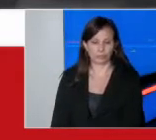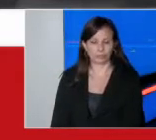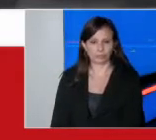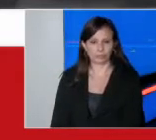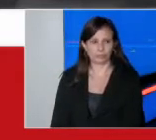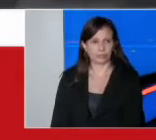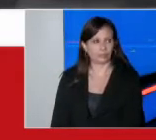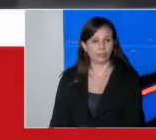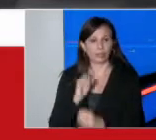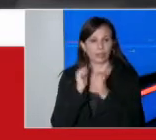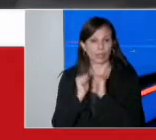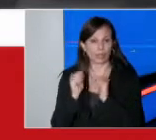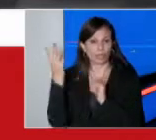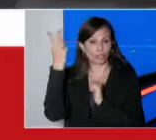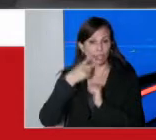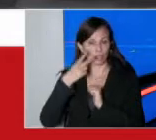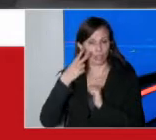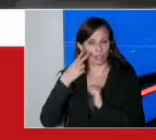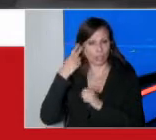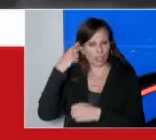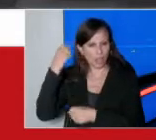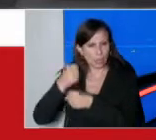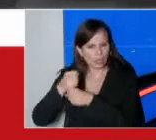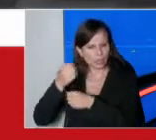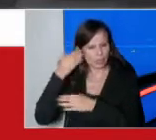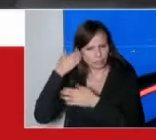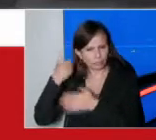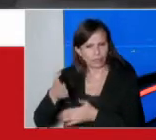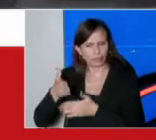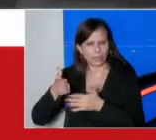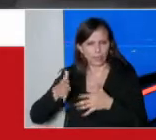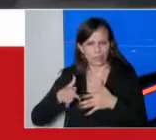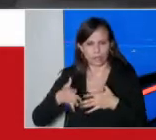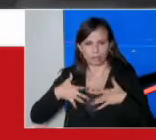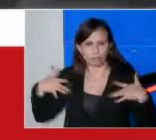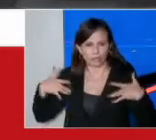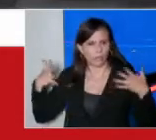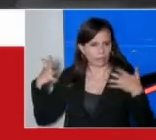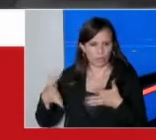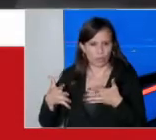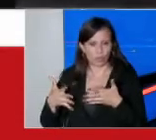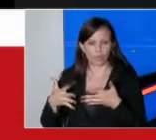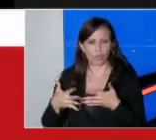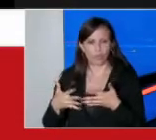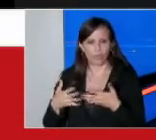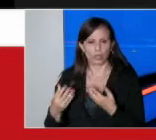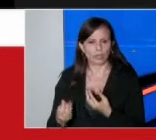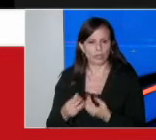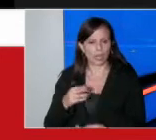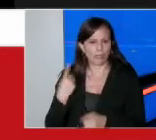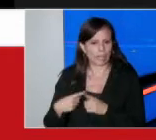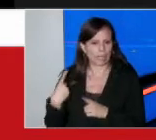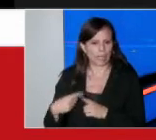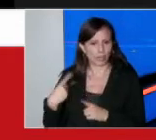ובאמת קשה להבין את האובססיה ואת ההתמכרות ואת הלהט ואת היצריות ואת